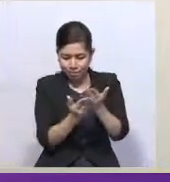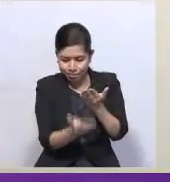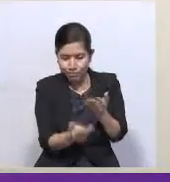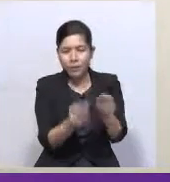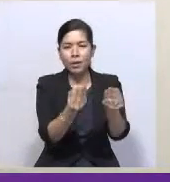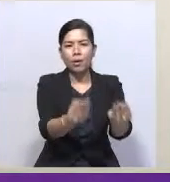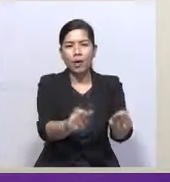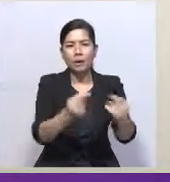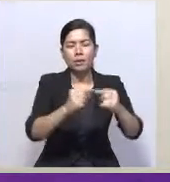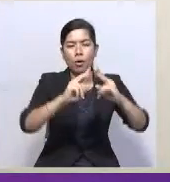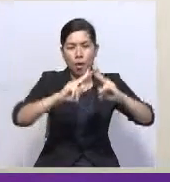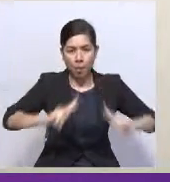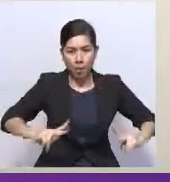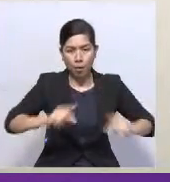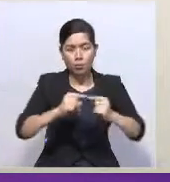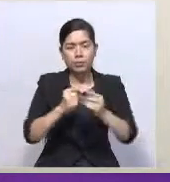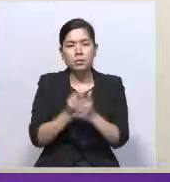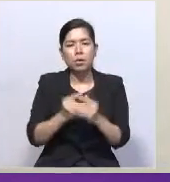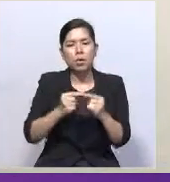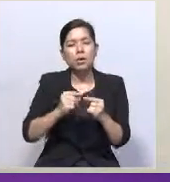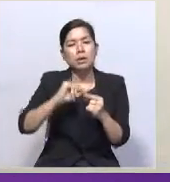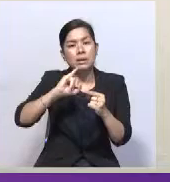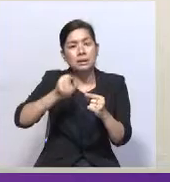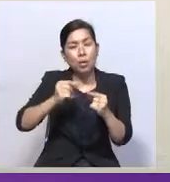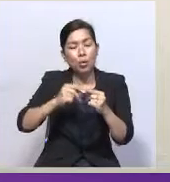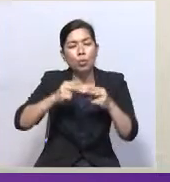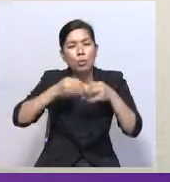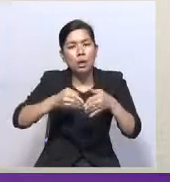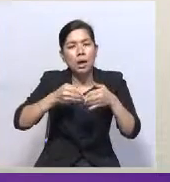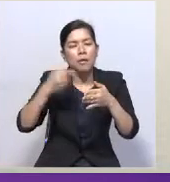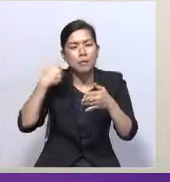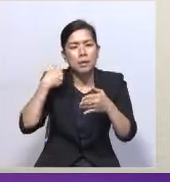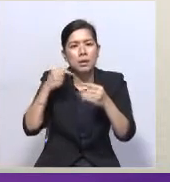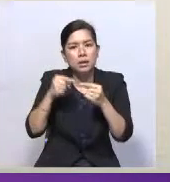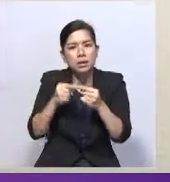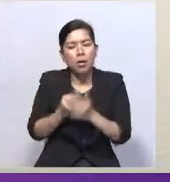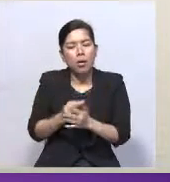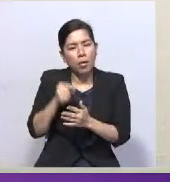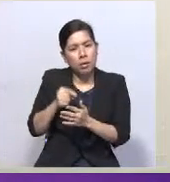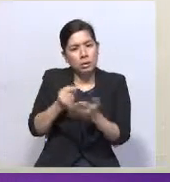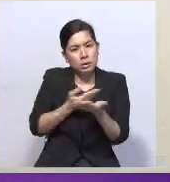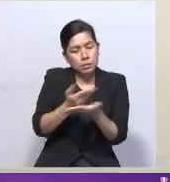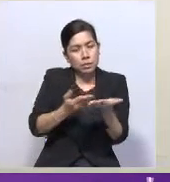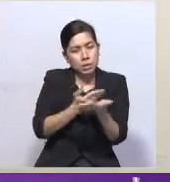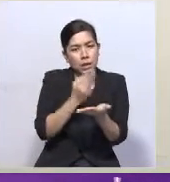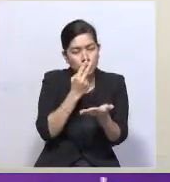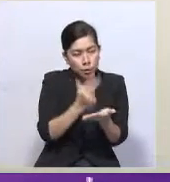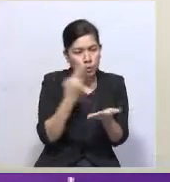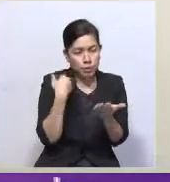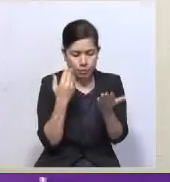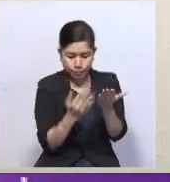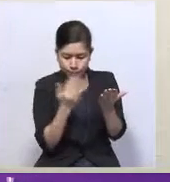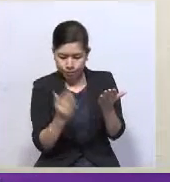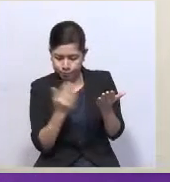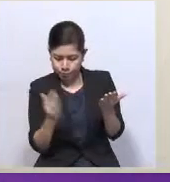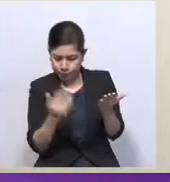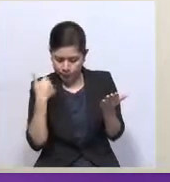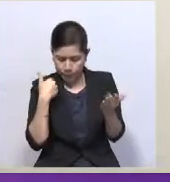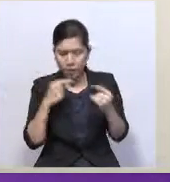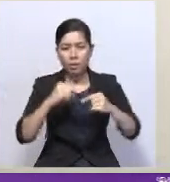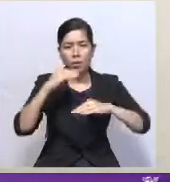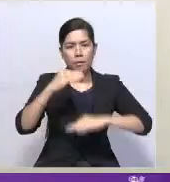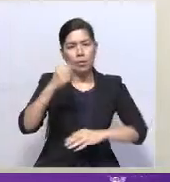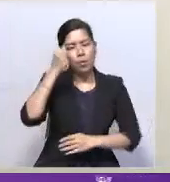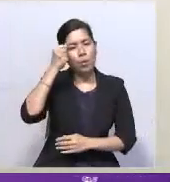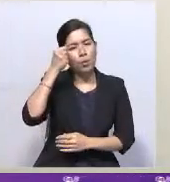ณาภายในกำหนดแต่ในช่วงนี้มันช่วงอยู่ระหว่างที่ว่าเจ้าท่าเนี่ยมีระยะเวลา180